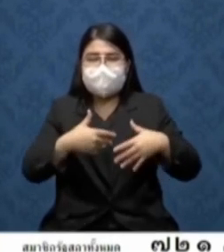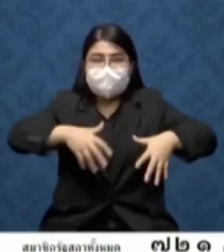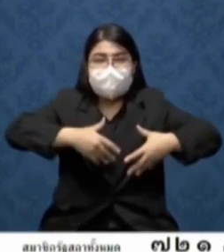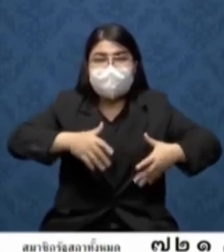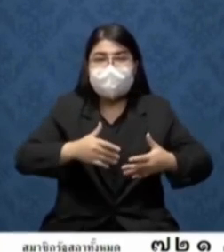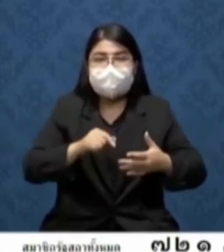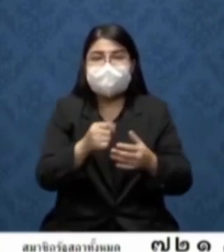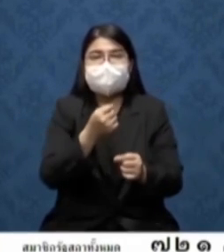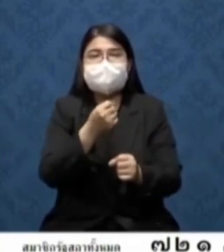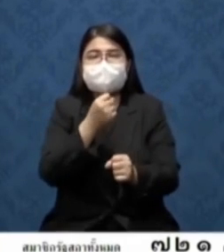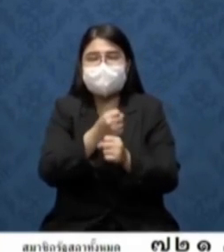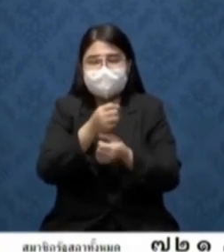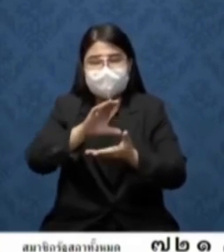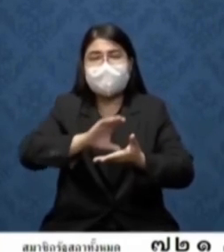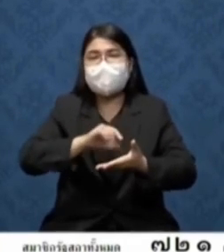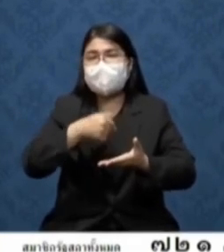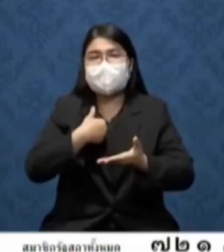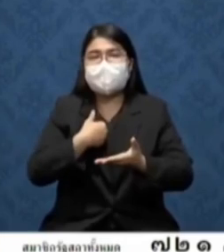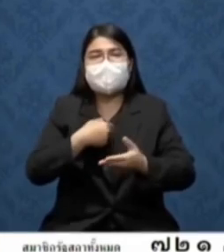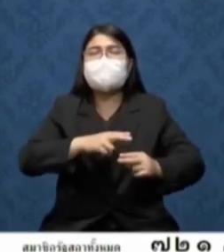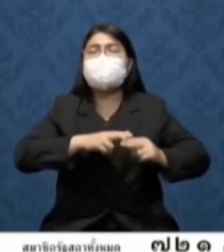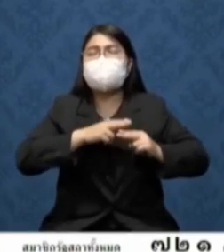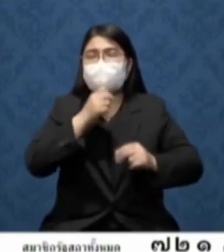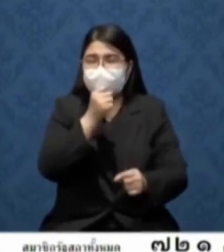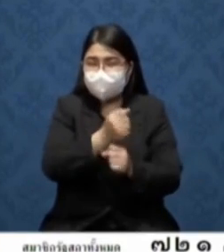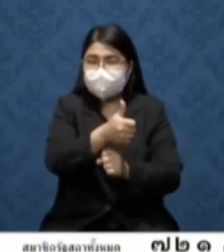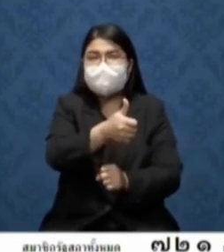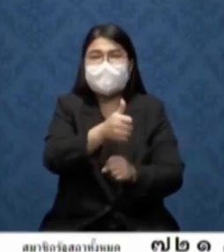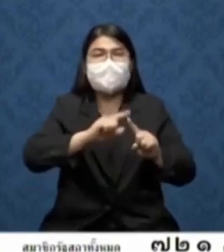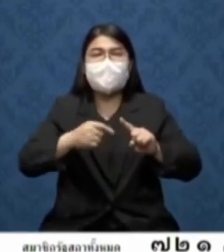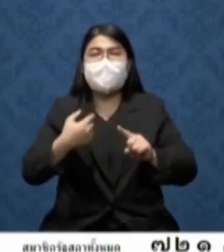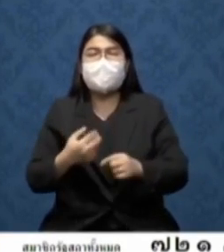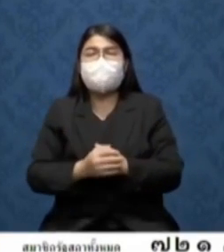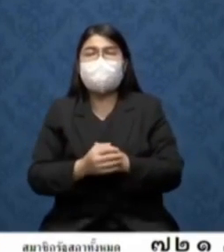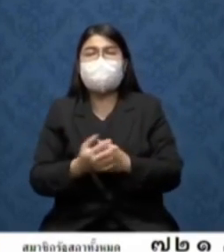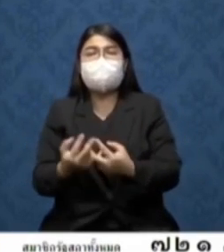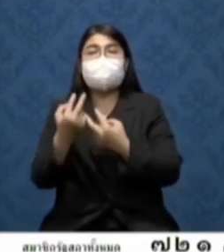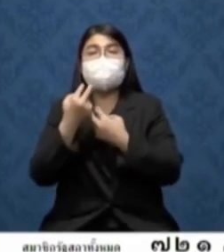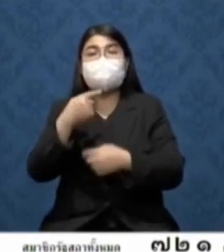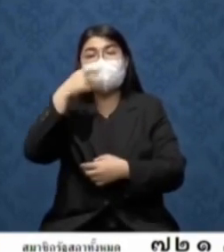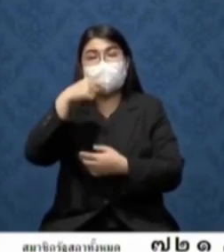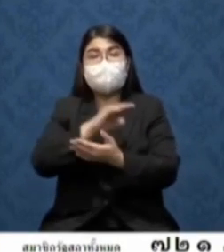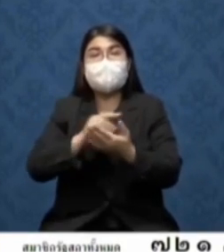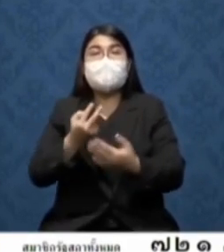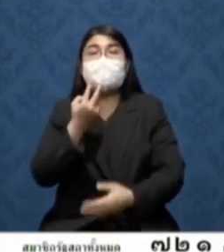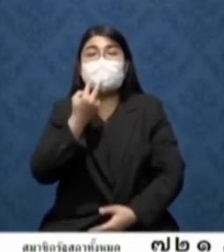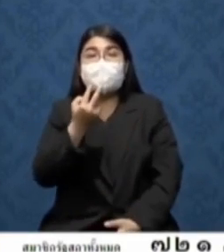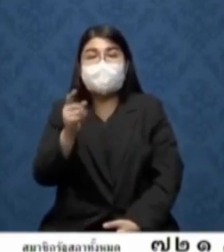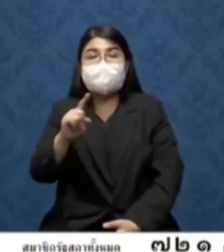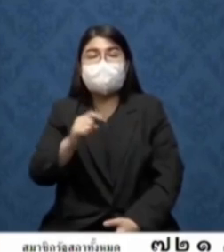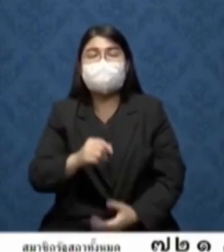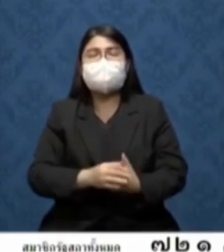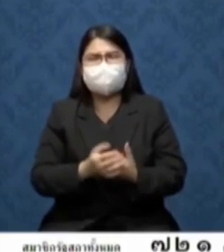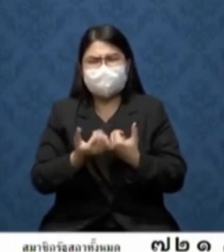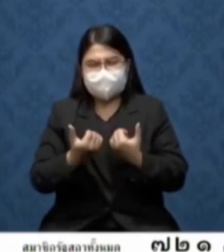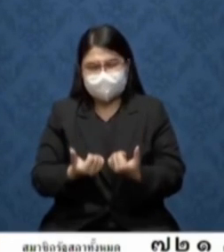ได้เมื่อย้อนกลับมาดูประเทศไทยครับผมคิดว่าเรากำลังเผชิญกับปัญหาคล้